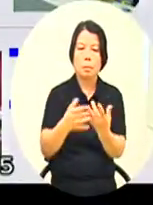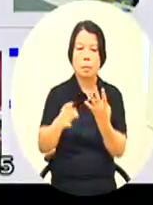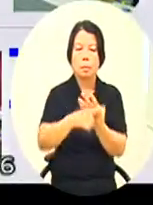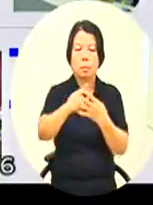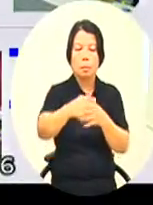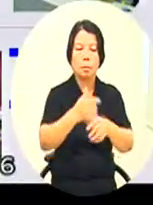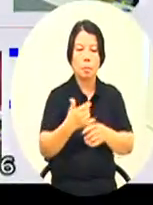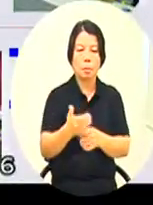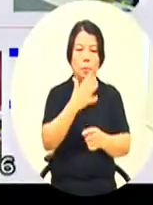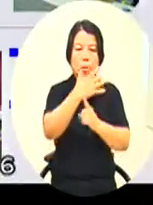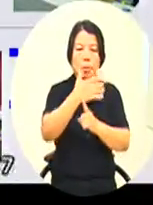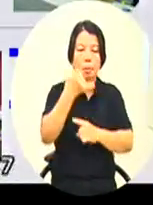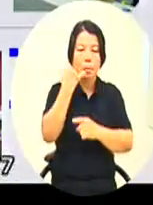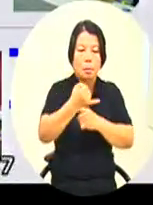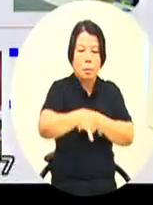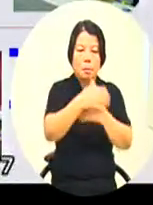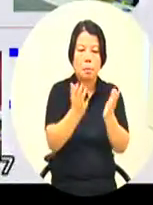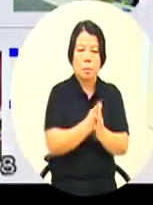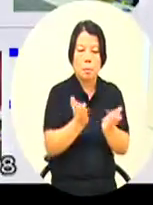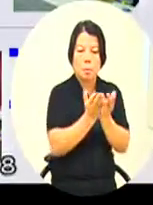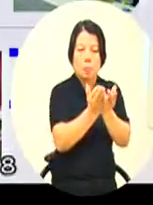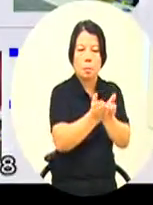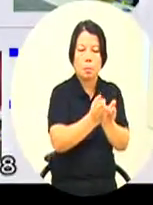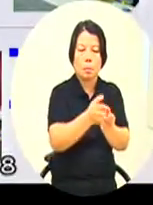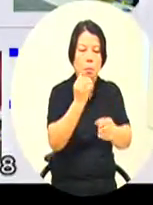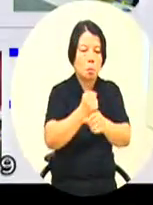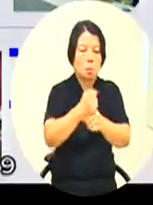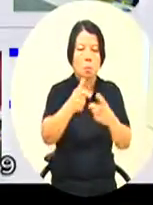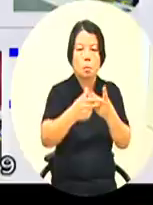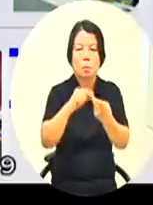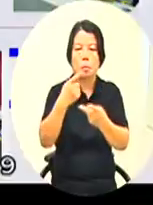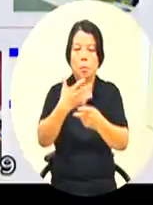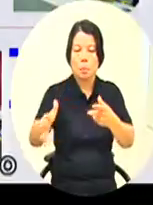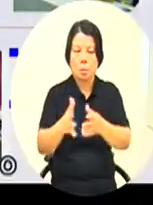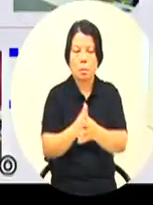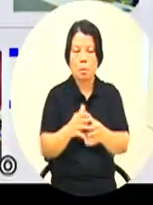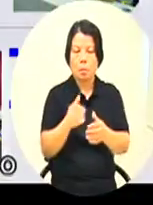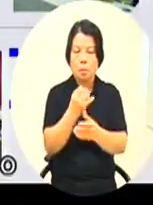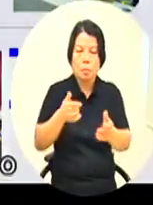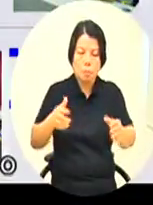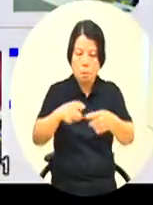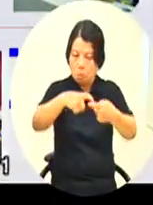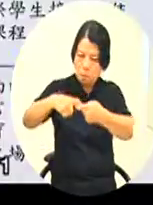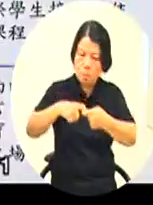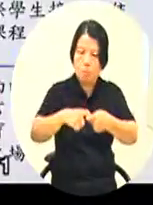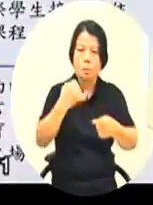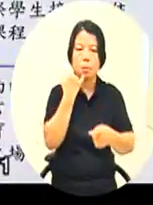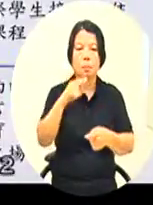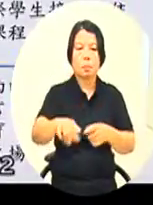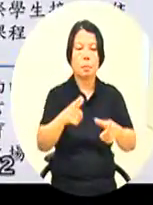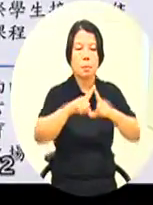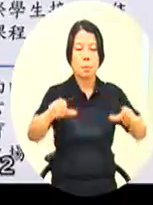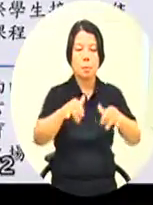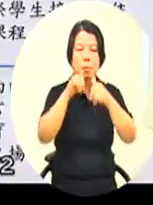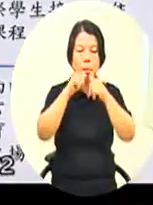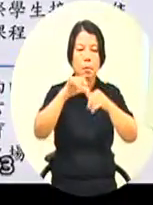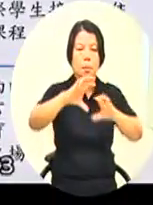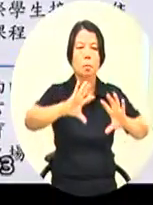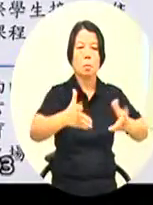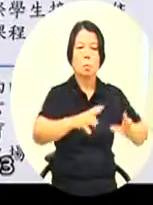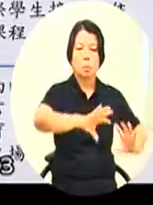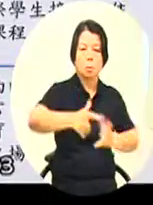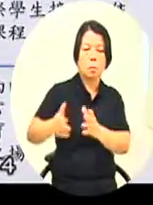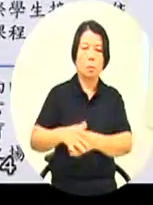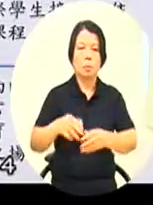津有这么多的造船业、远洋渔业，还有很多很多的产业都可以做连结。那大寮国际学院是利用我